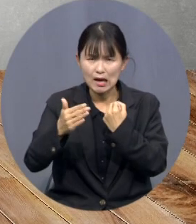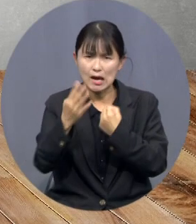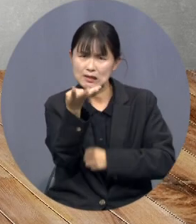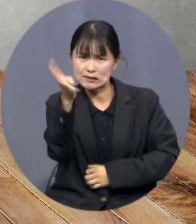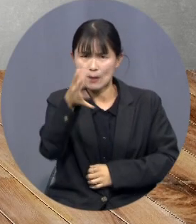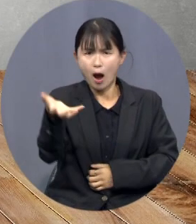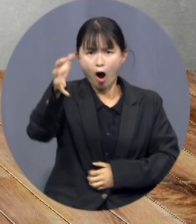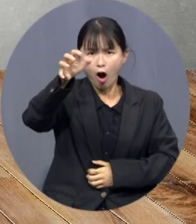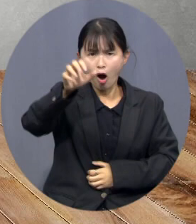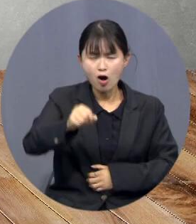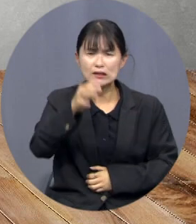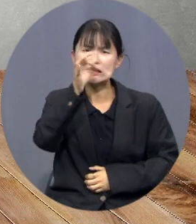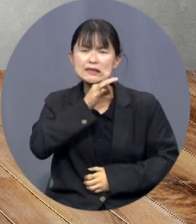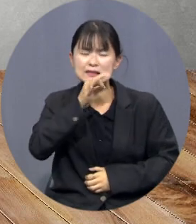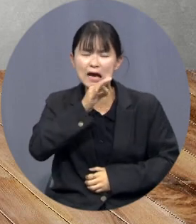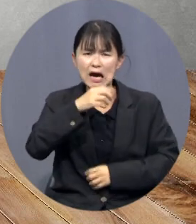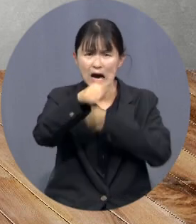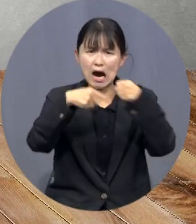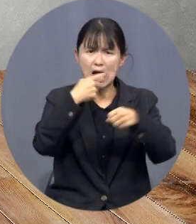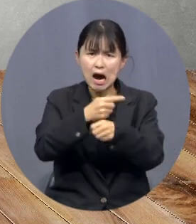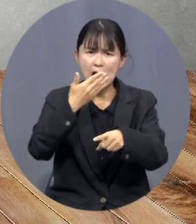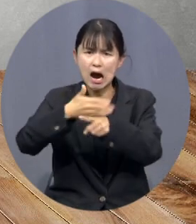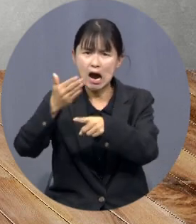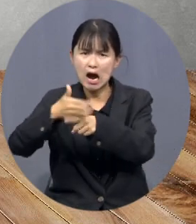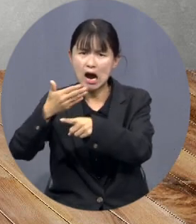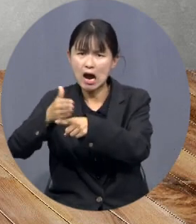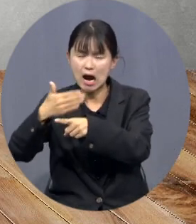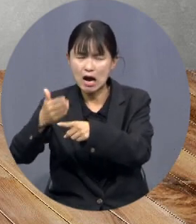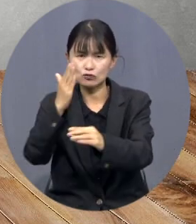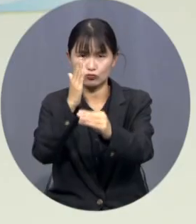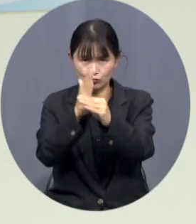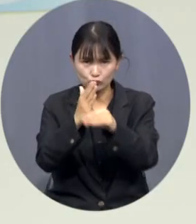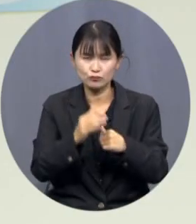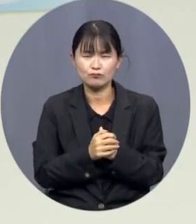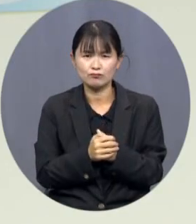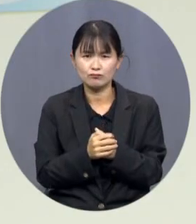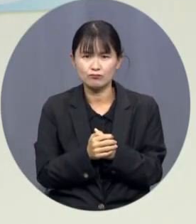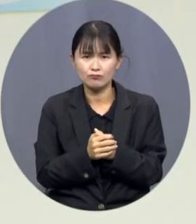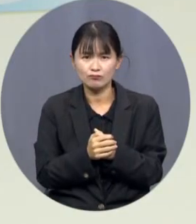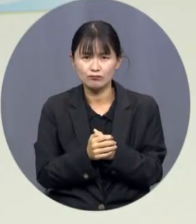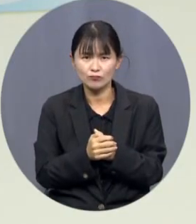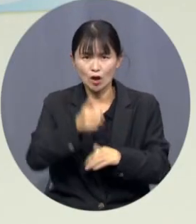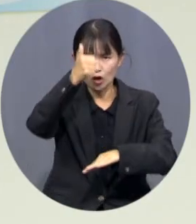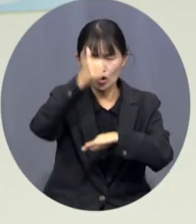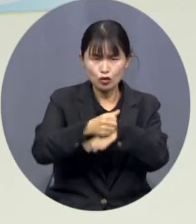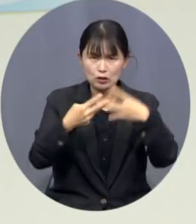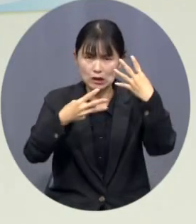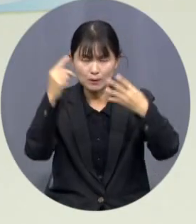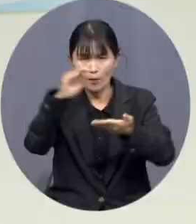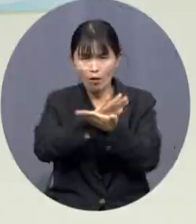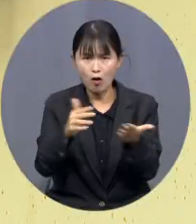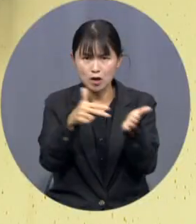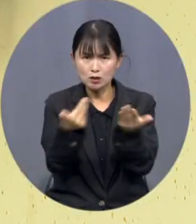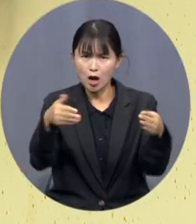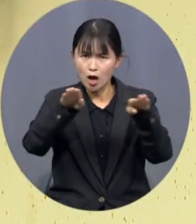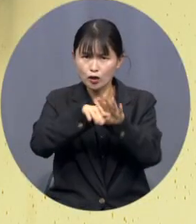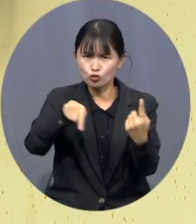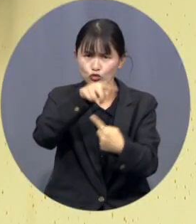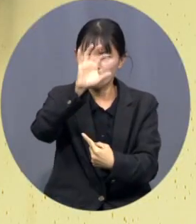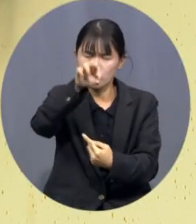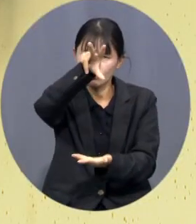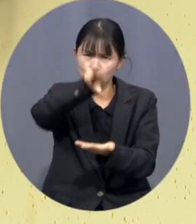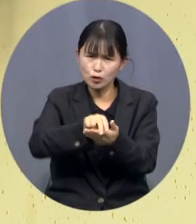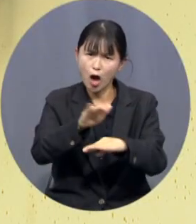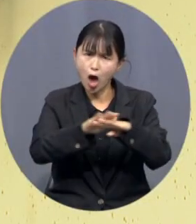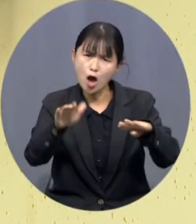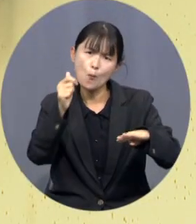원의 이자를 해마다 나눠서 지원했기 때문입니다. 결국 4.3 평화재단은 운영비 문제를